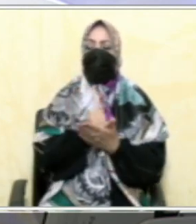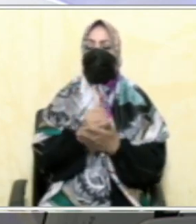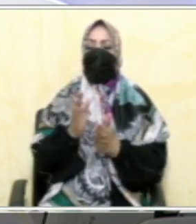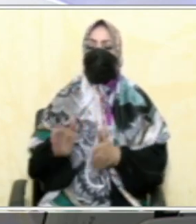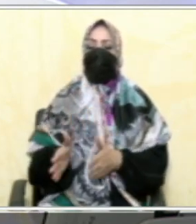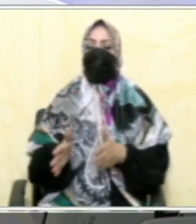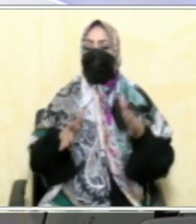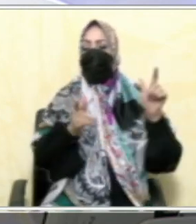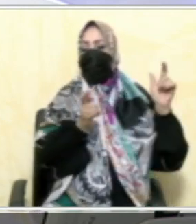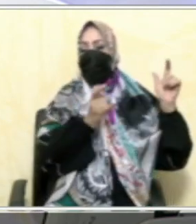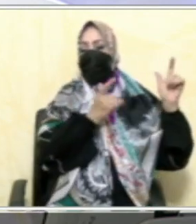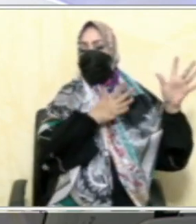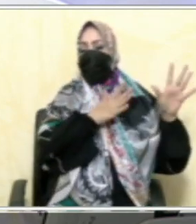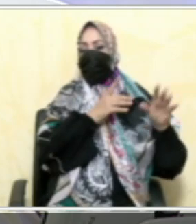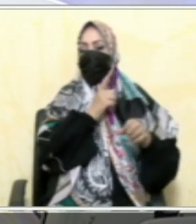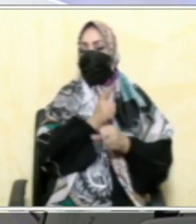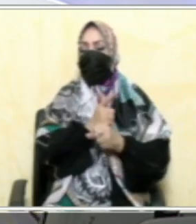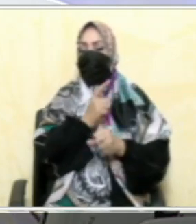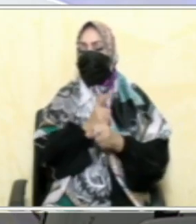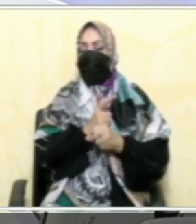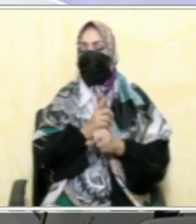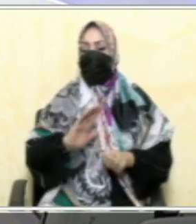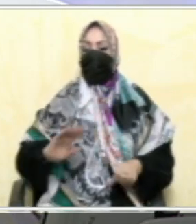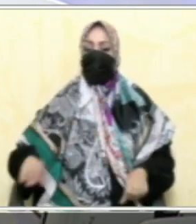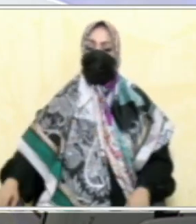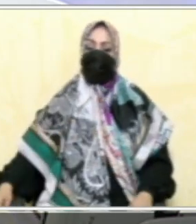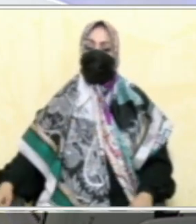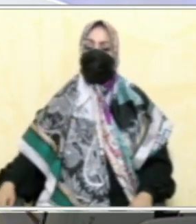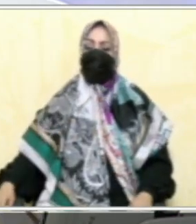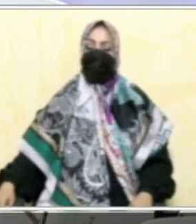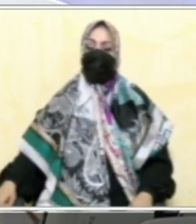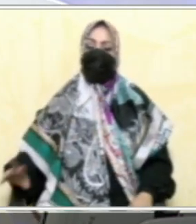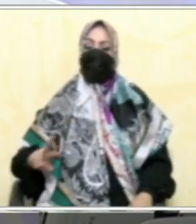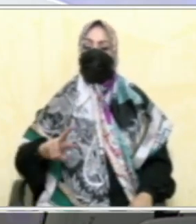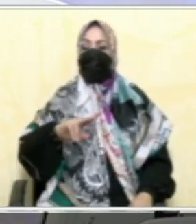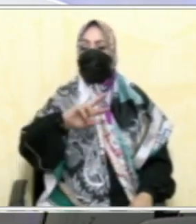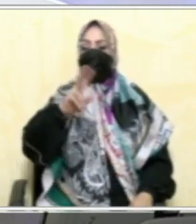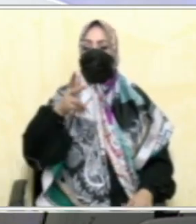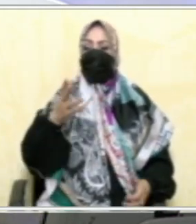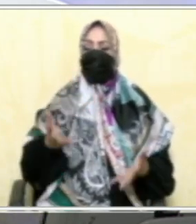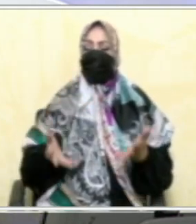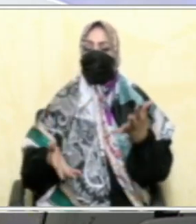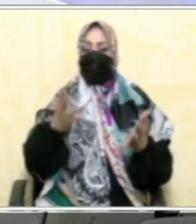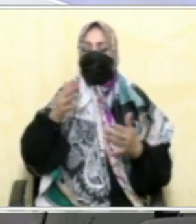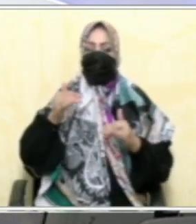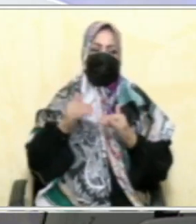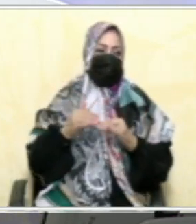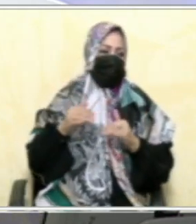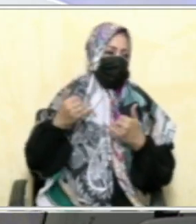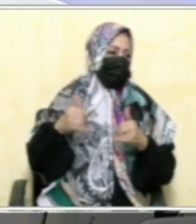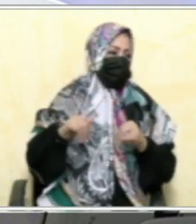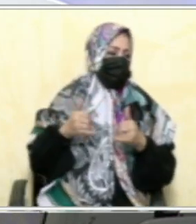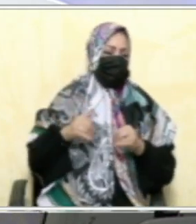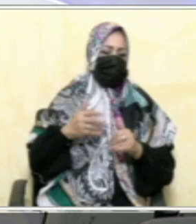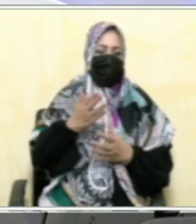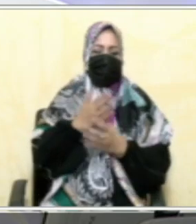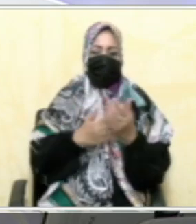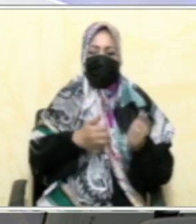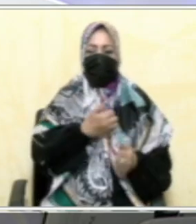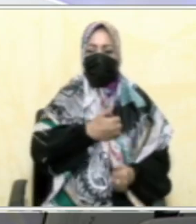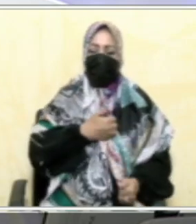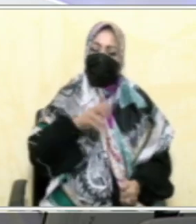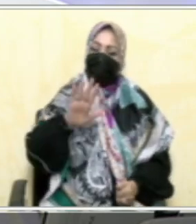وفي نزاهتها وفي أمانتها. وأختم بالقول أيضا على أولياء الأمور أن لا يكون